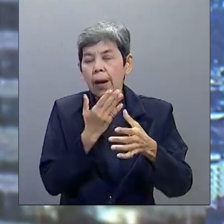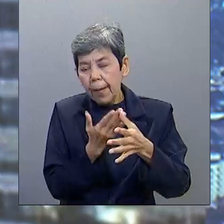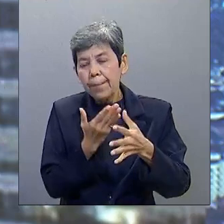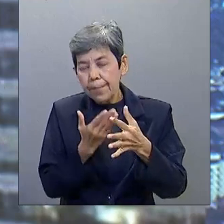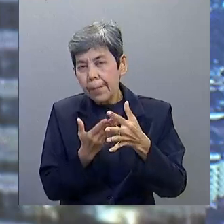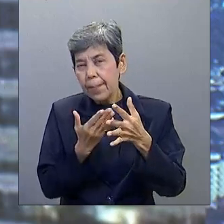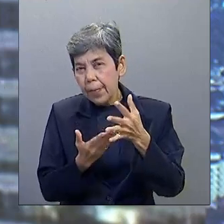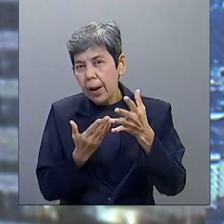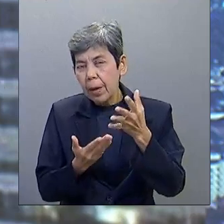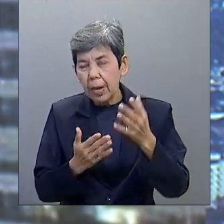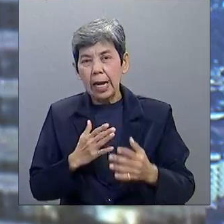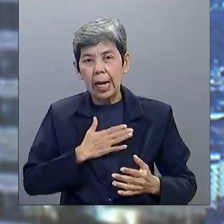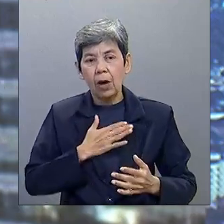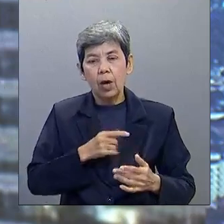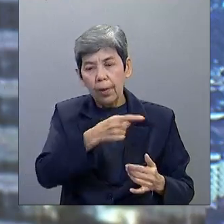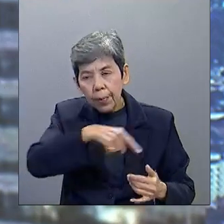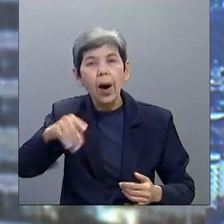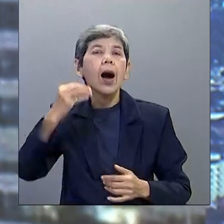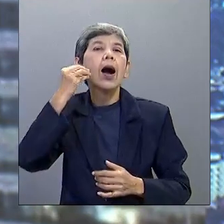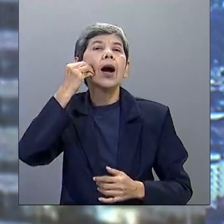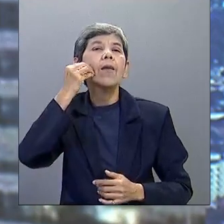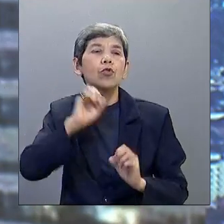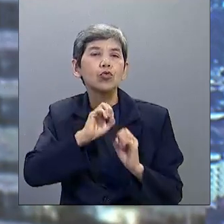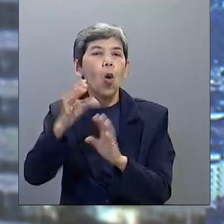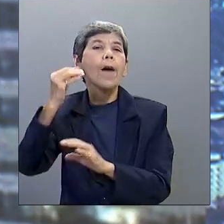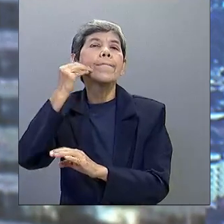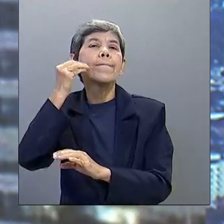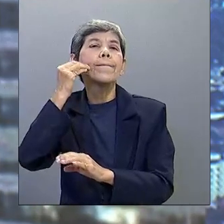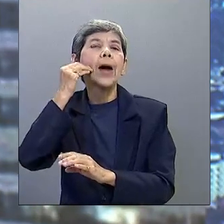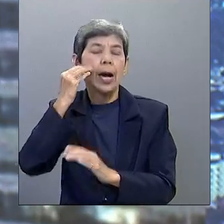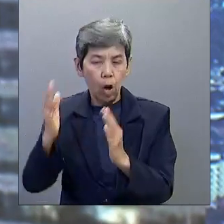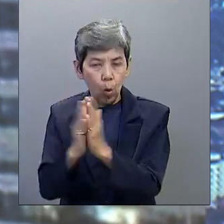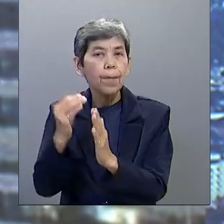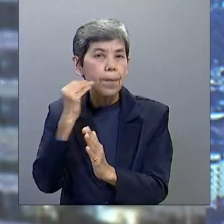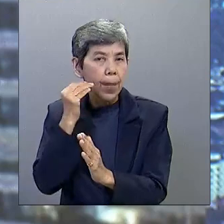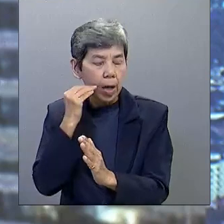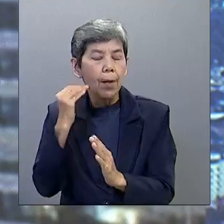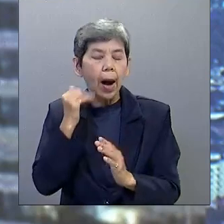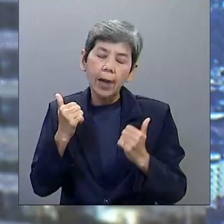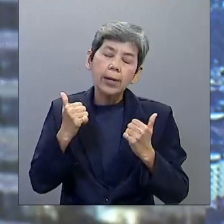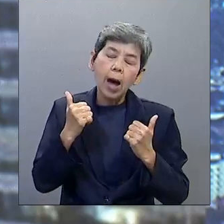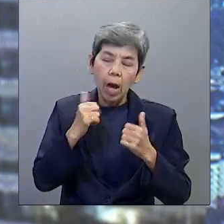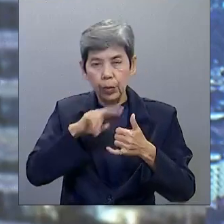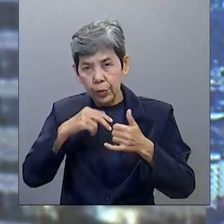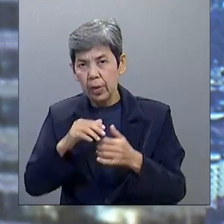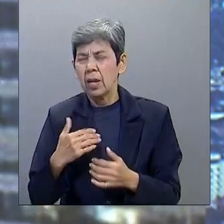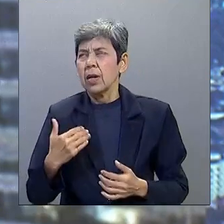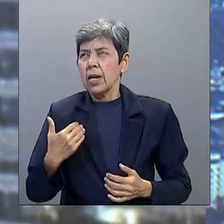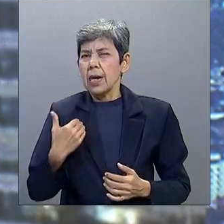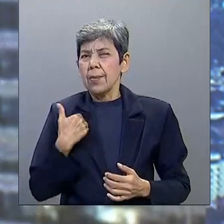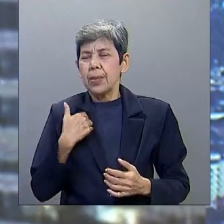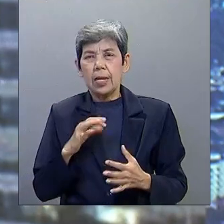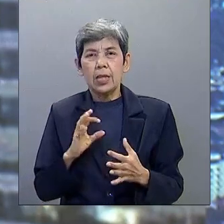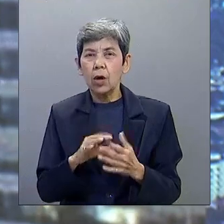งหรือว่าสุดท้ายแล้วเราส่งเขาคืนกลับบ้านให้เขาอยู่กับครอบครัวเหมือนปลดล็อกกับครอบครัวได้แล้วครอบครัวเข้ามาดูแลแล้วมีเรื่องกระบวนการของท้